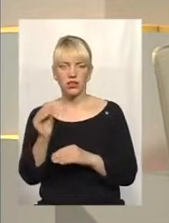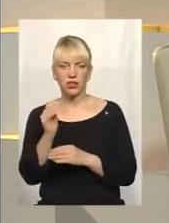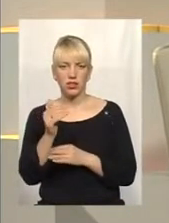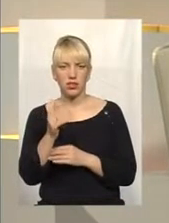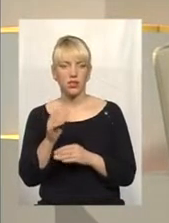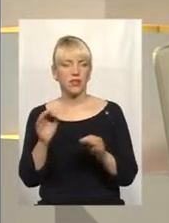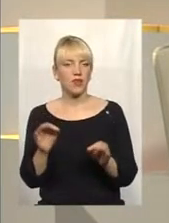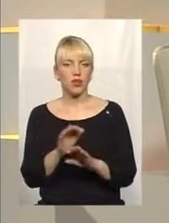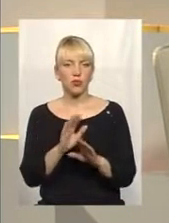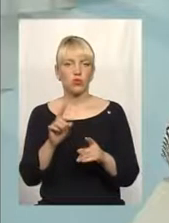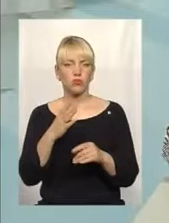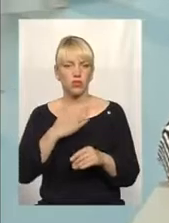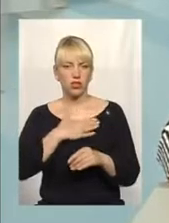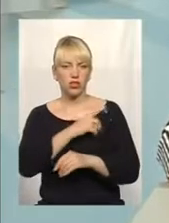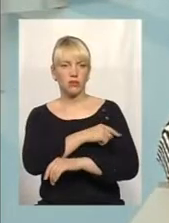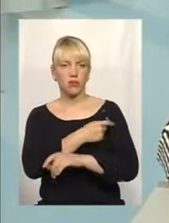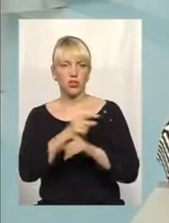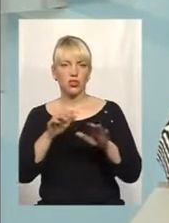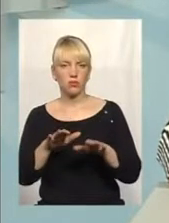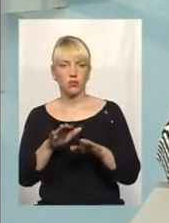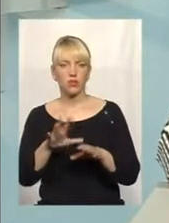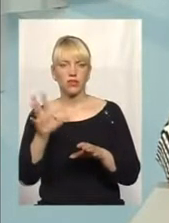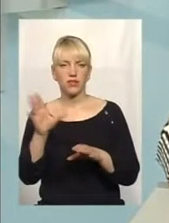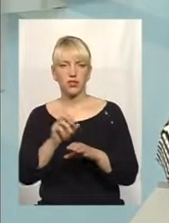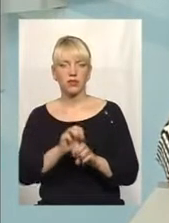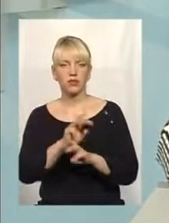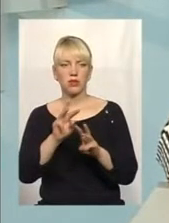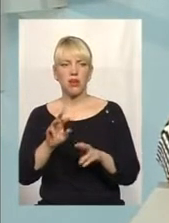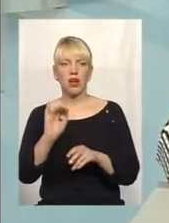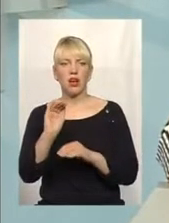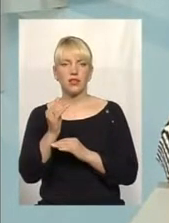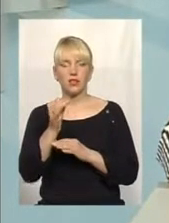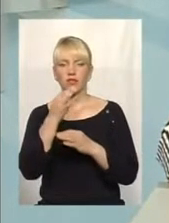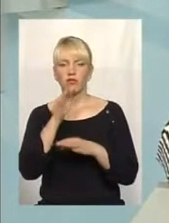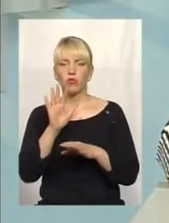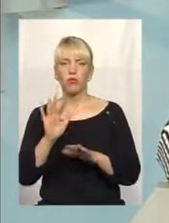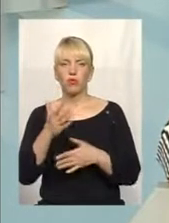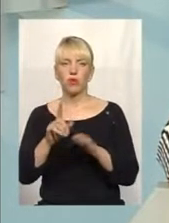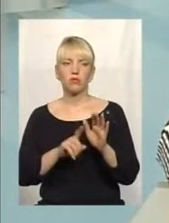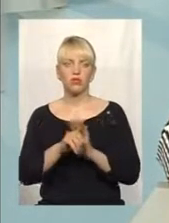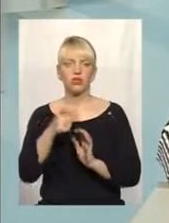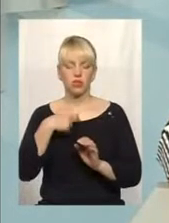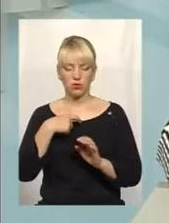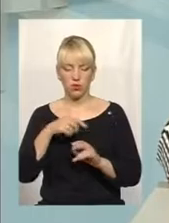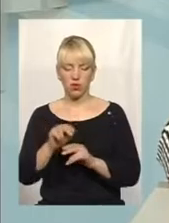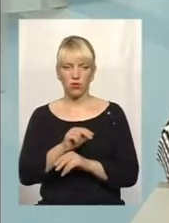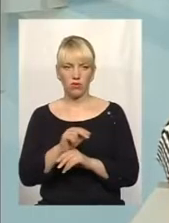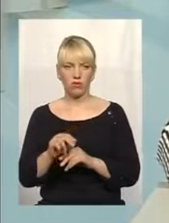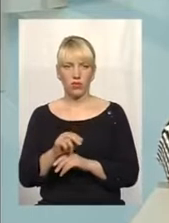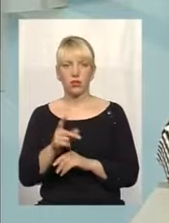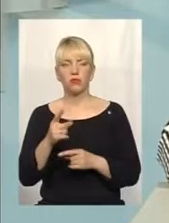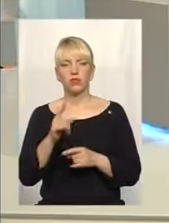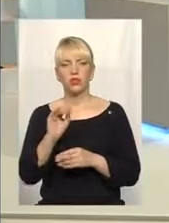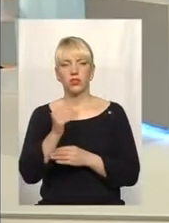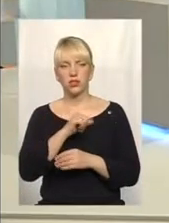медичні пункти, вони забезпечені всім необхідним, а дитина може в будь-який момент сама себе розпочати лікування. Лікувати, так, вона ж